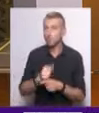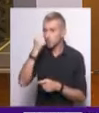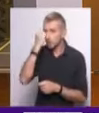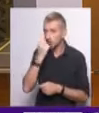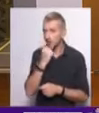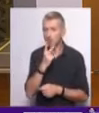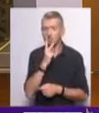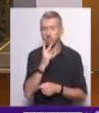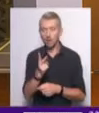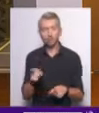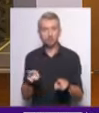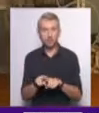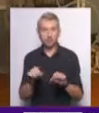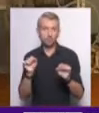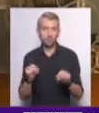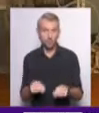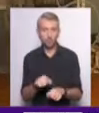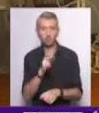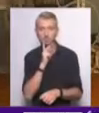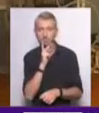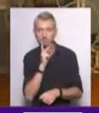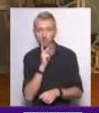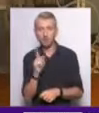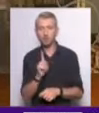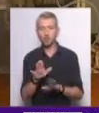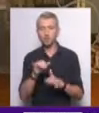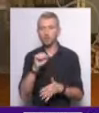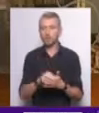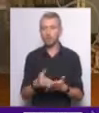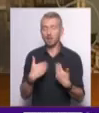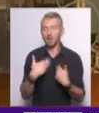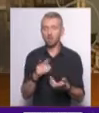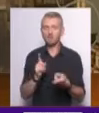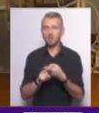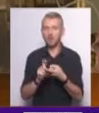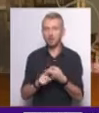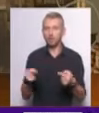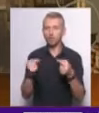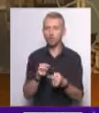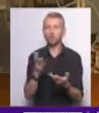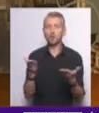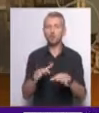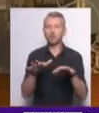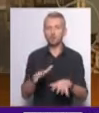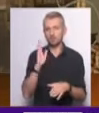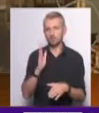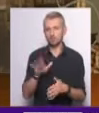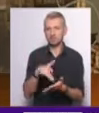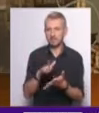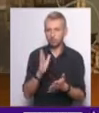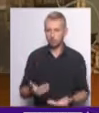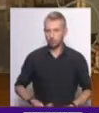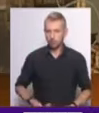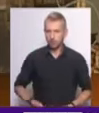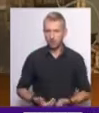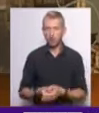Бачите, ось таким чином можна продивитися, що тільки від нас з вами залежить конкретно, яким чином, в якому місці ми будемо жити. Тому що